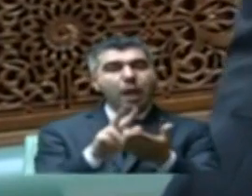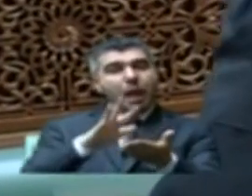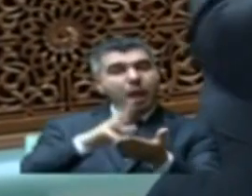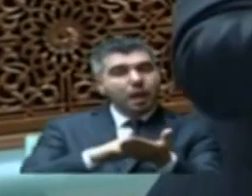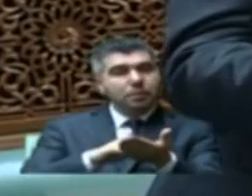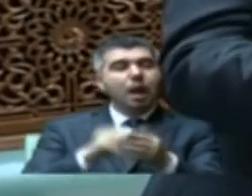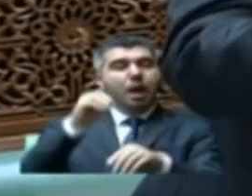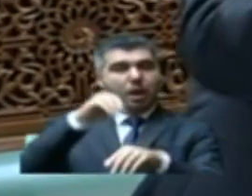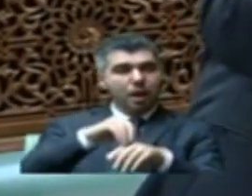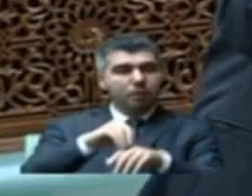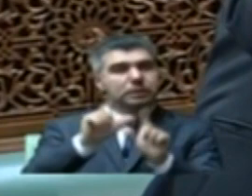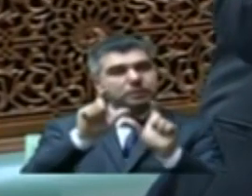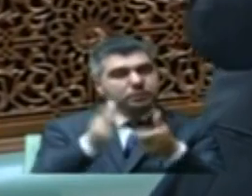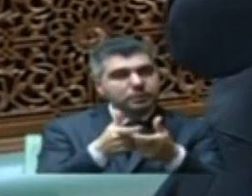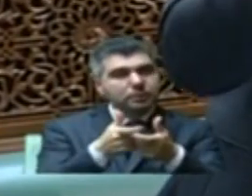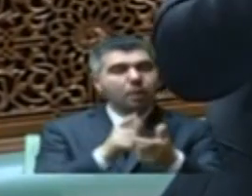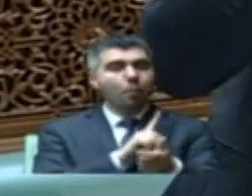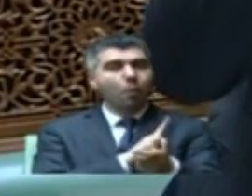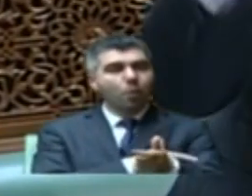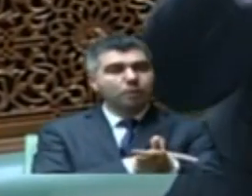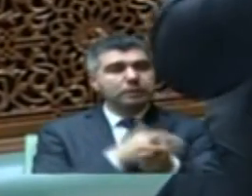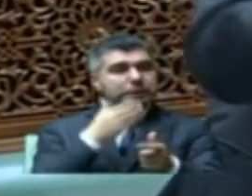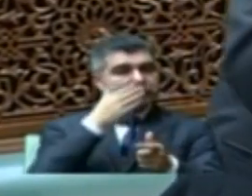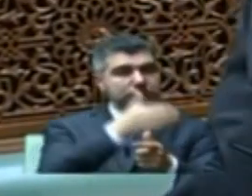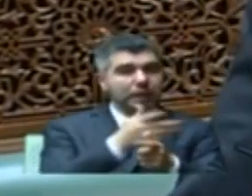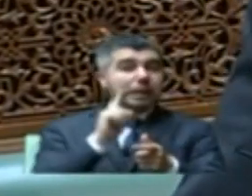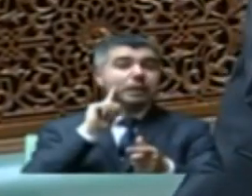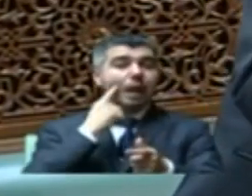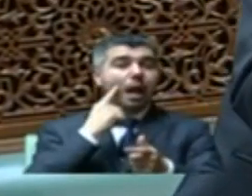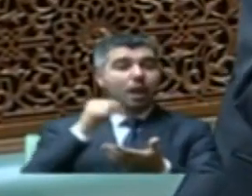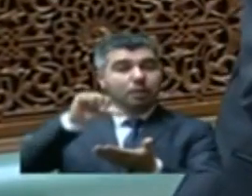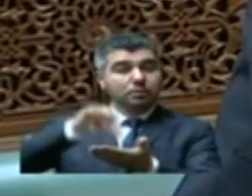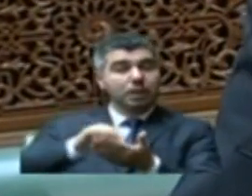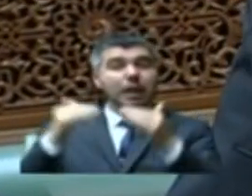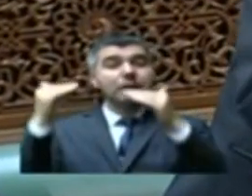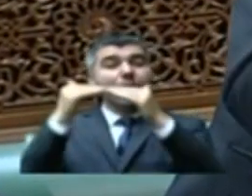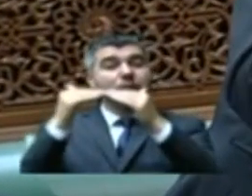وشدوهم كذلك وردوهم، وكاين اللي مشى يقضي غرضه في الداخل وجابوهم الداخل حتى لإقليم طنطان. وعندنا